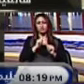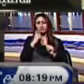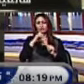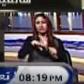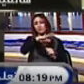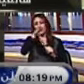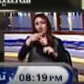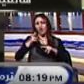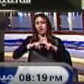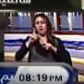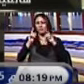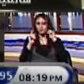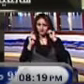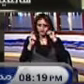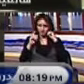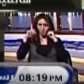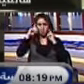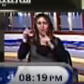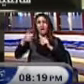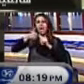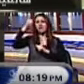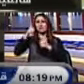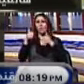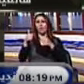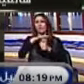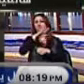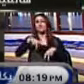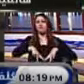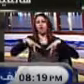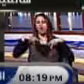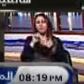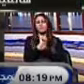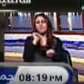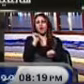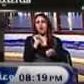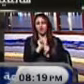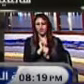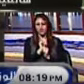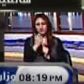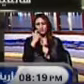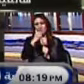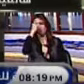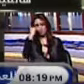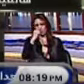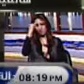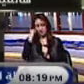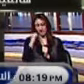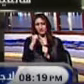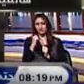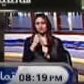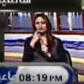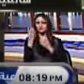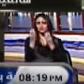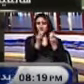لجسر الثقه بين مبارك. خليني اسالك سؤال تاني، هل كان هناك موجود في القاعه، يعني احنا كنا شفنا اول امبارح على الهواء كان هناك معارضين